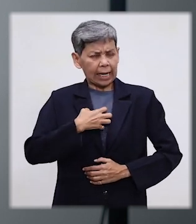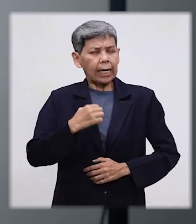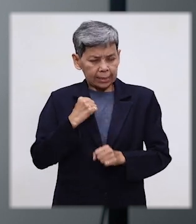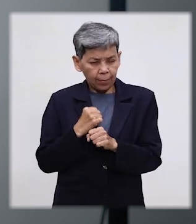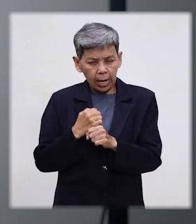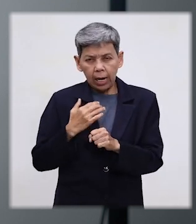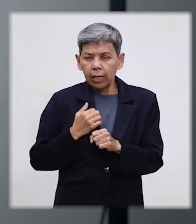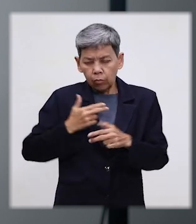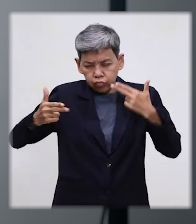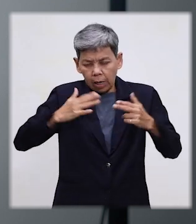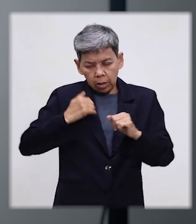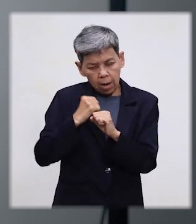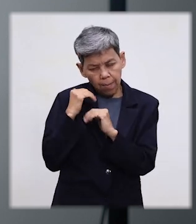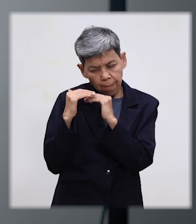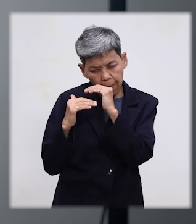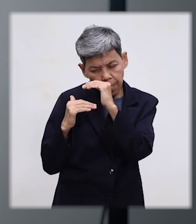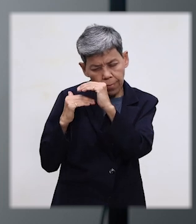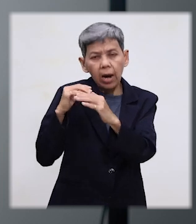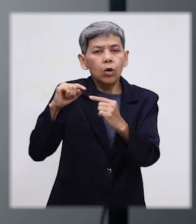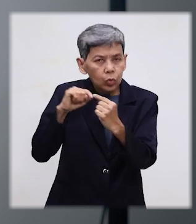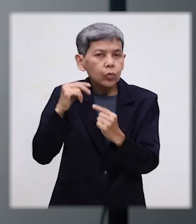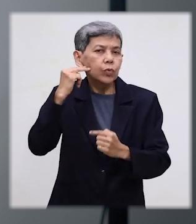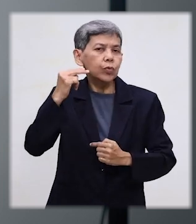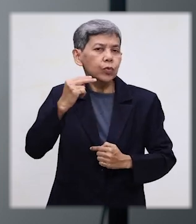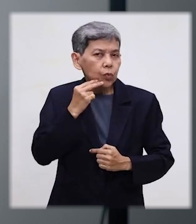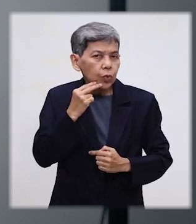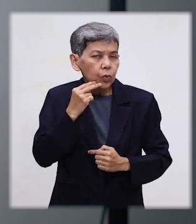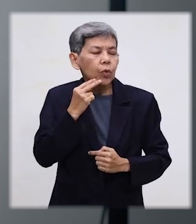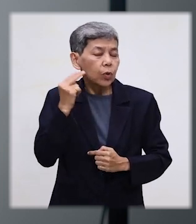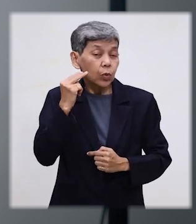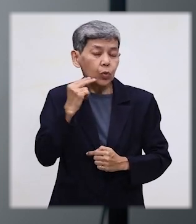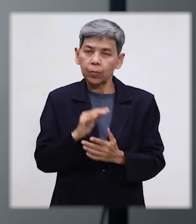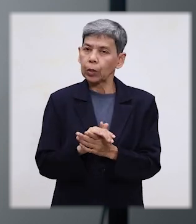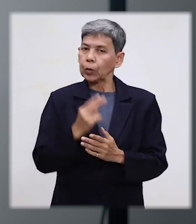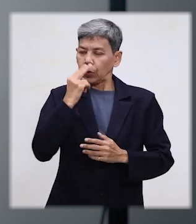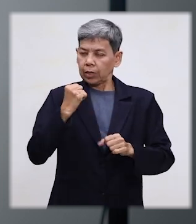พัฒนางานของตัวเองเกี่ยวกับเรื่องคนหูหนวกออกมา